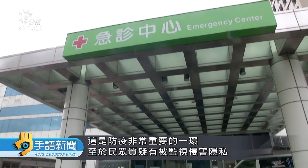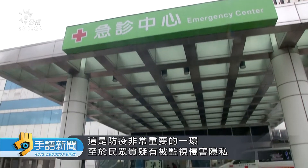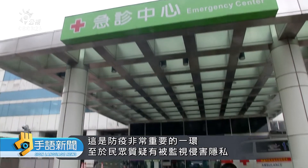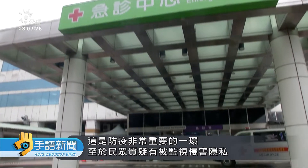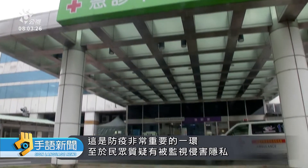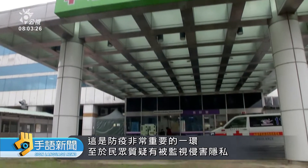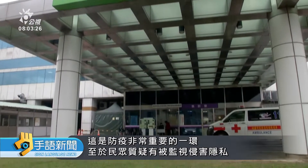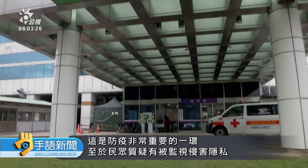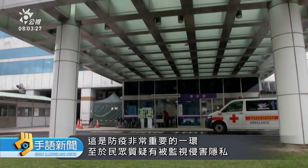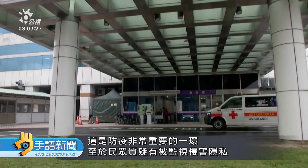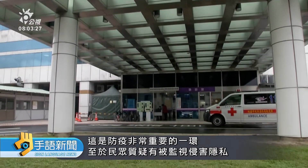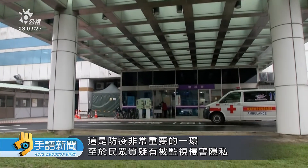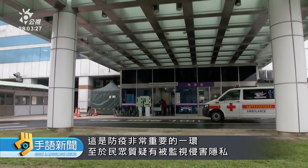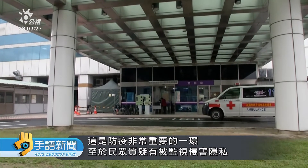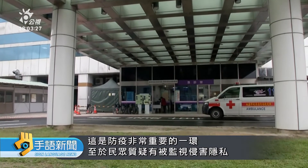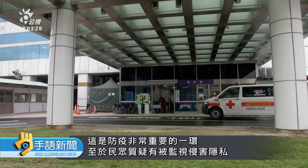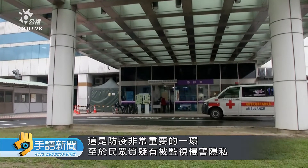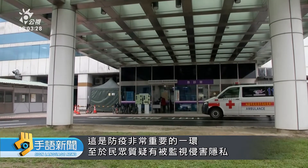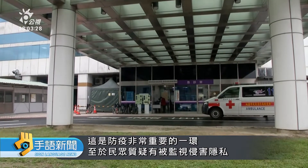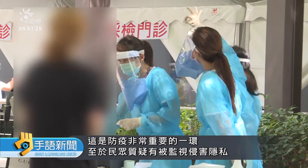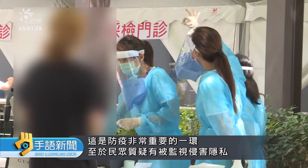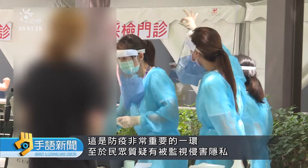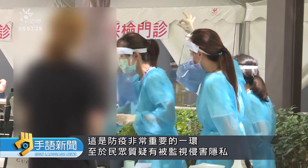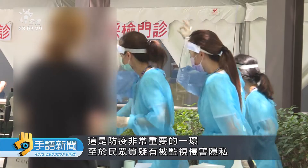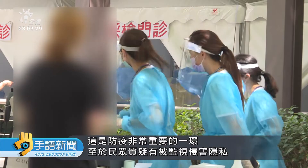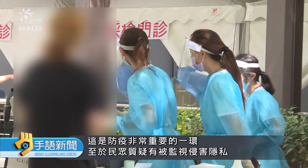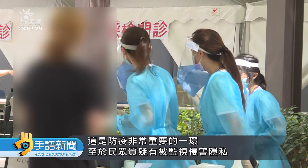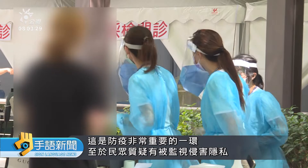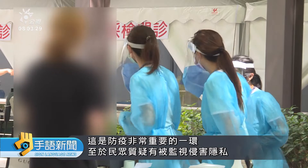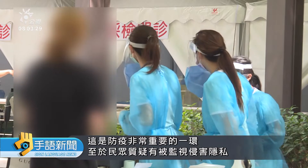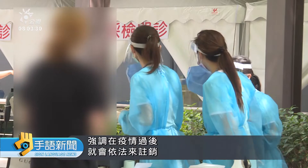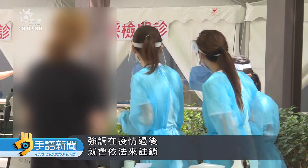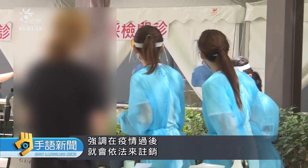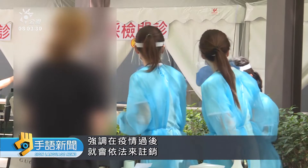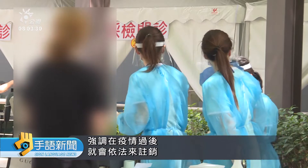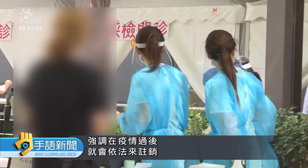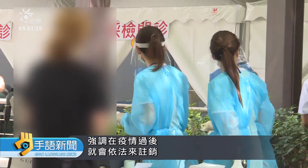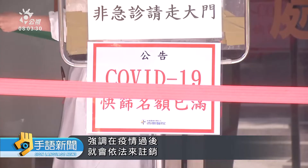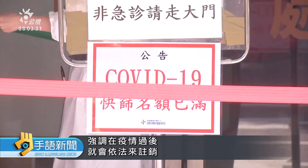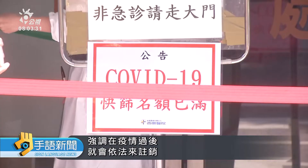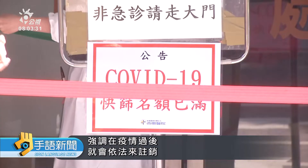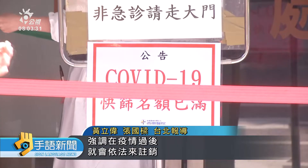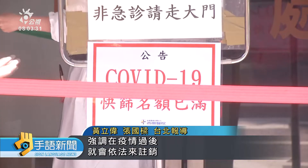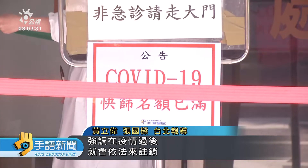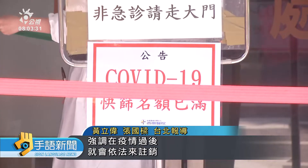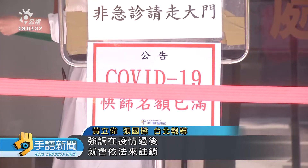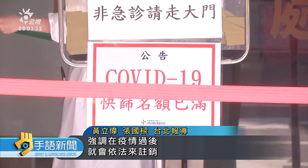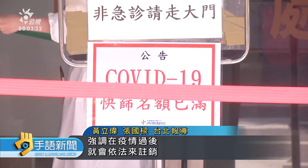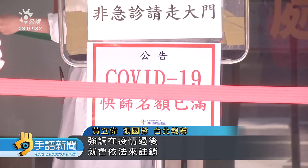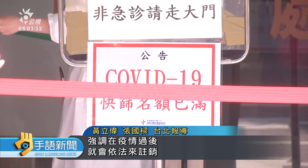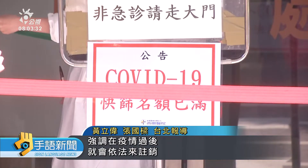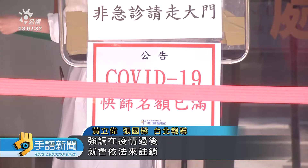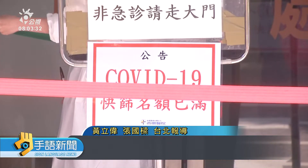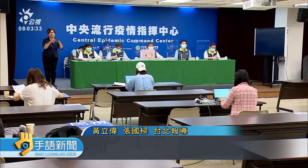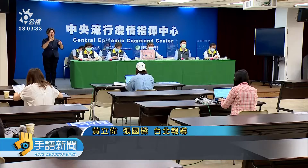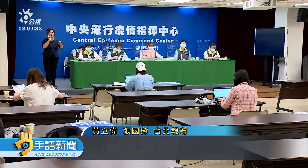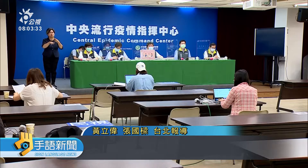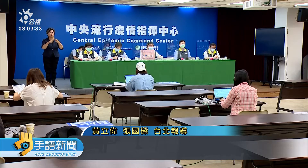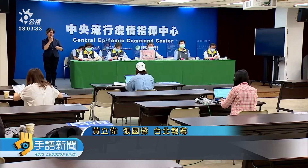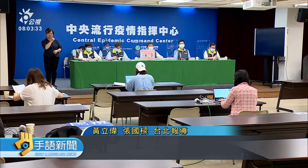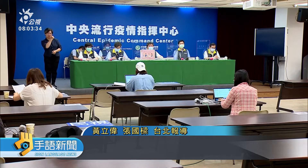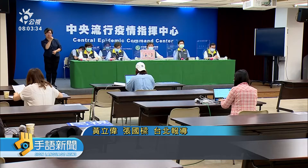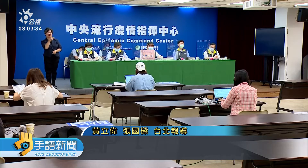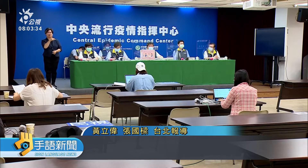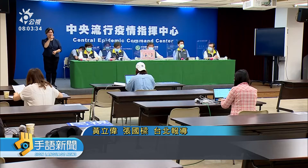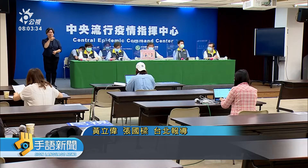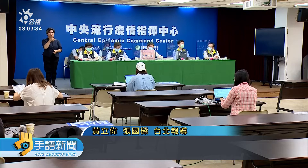是防疫非常重要的一环。至于民众质疑被监视侵害隐私，强调在疫情过后就会依法来注销。记者黄